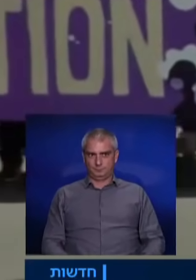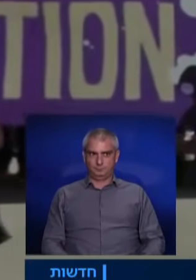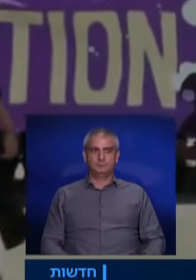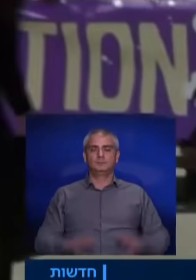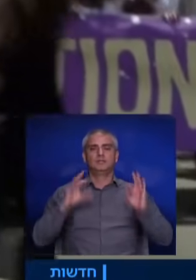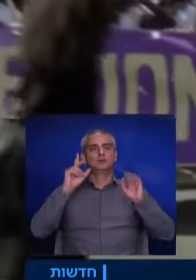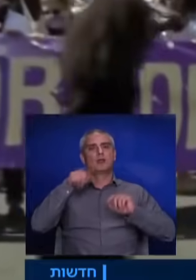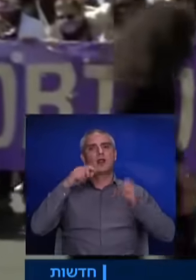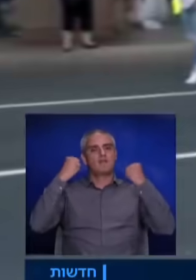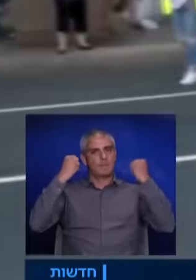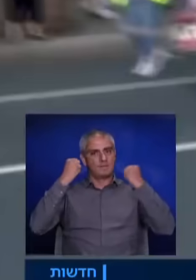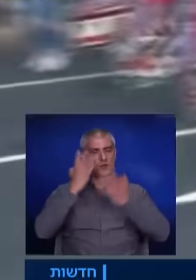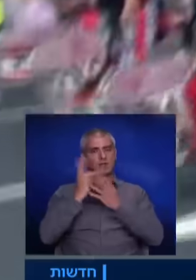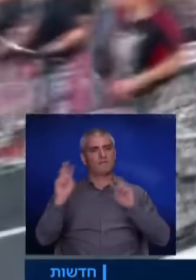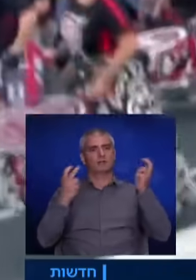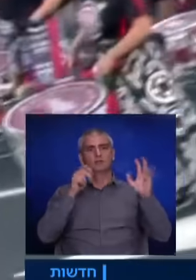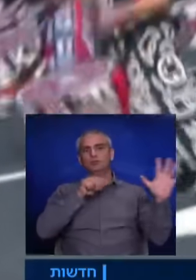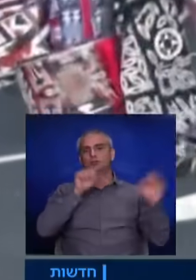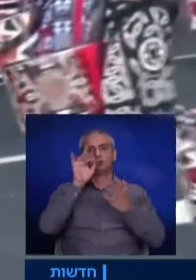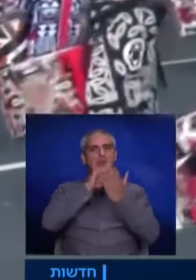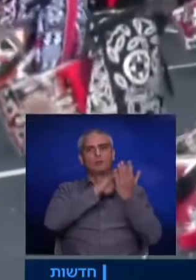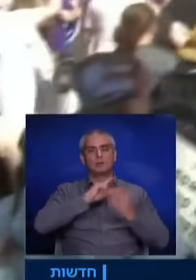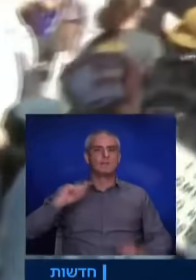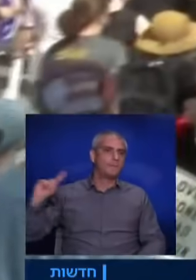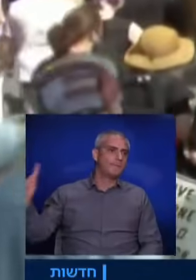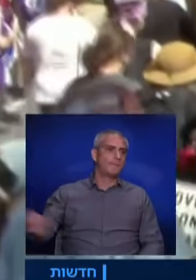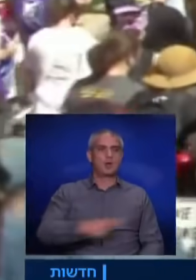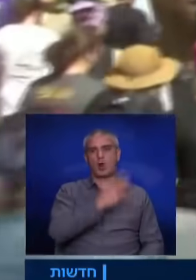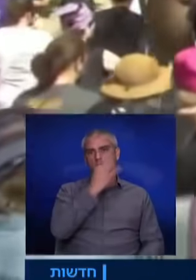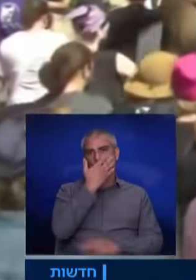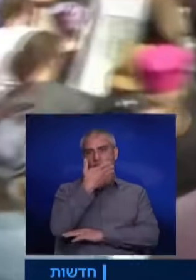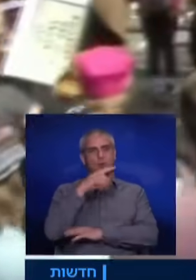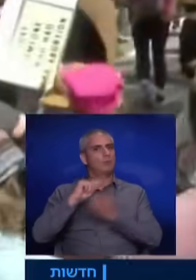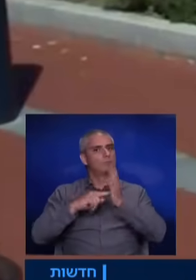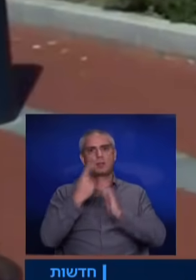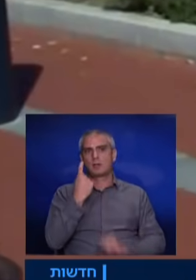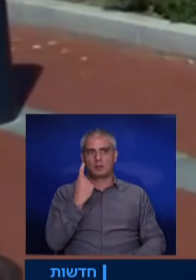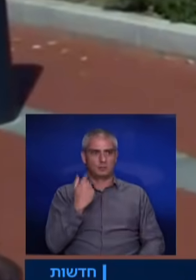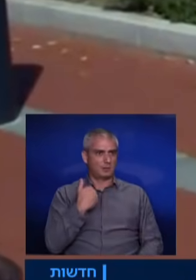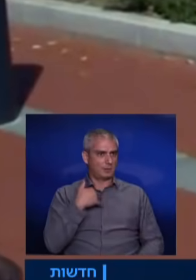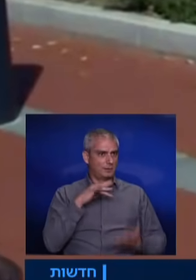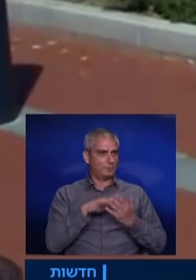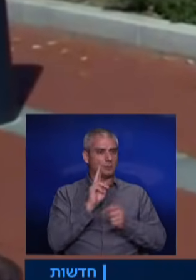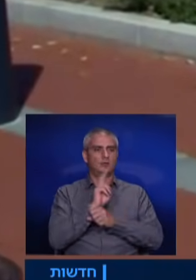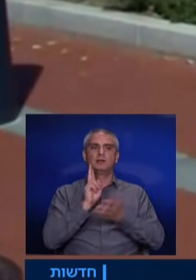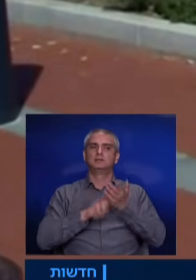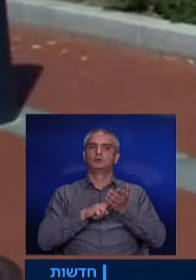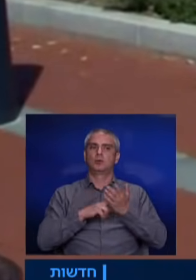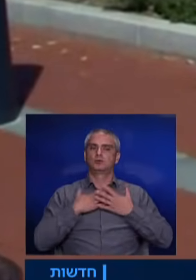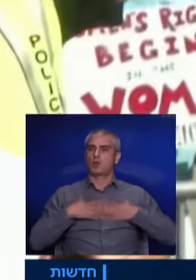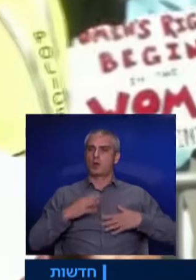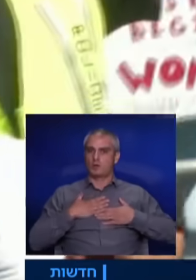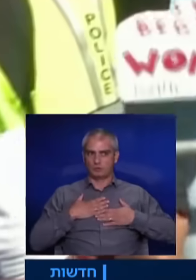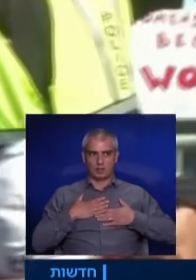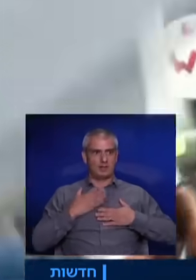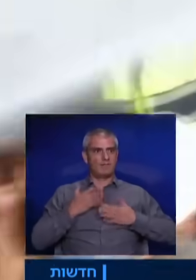עשרות אלפי מפגינות התכנסו ב-600 מוקדים בכל 50 המדינות במטרה אחת. I'm out here to protect the rights of my body and my